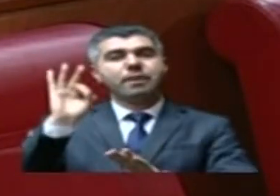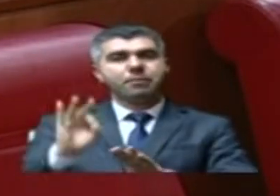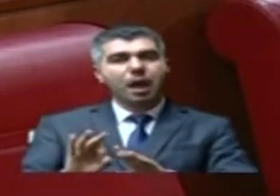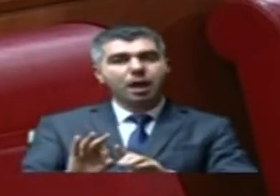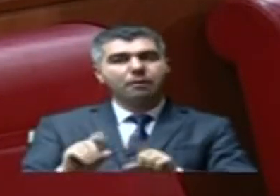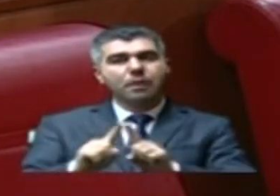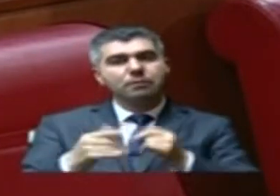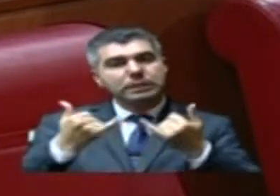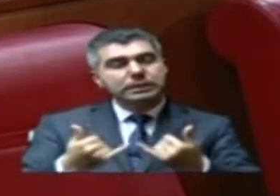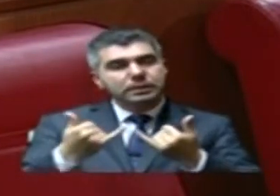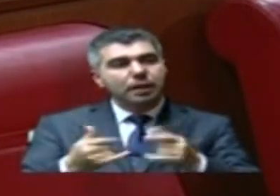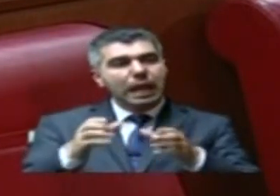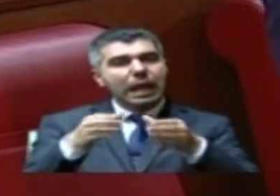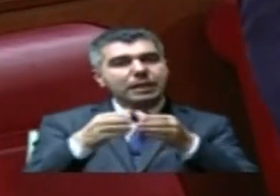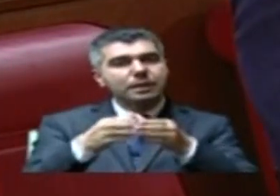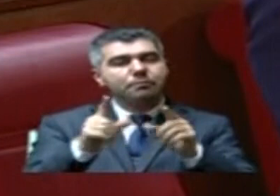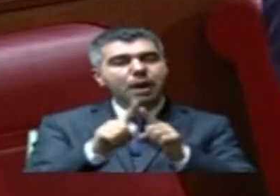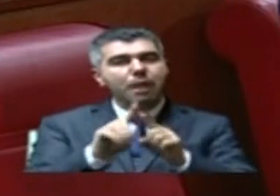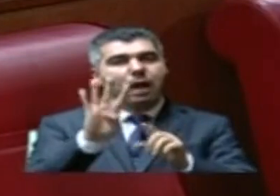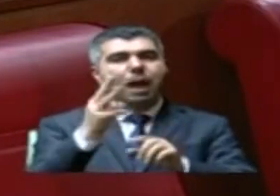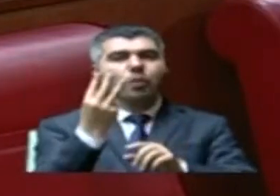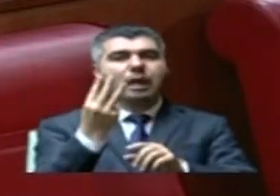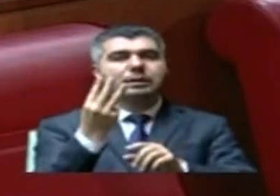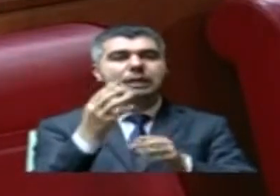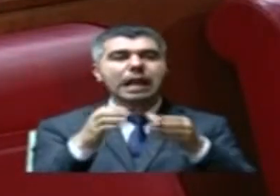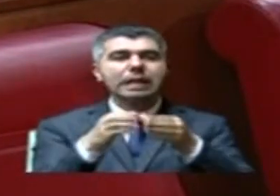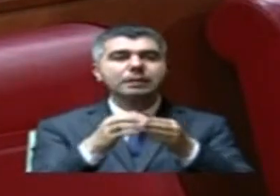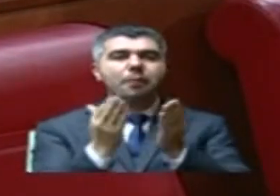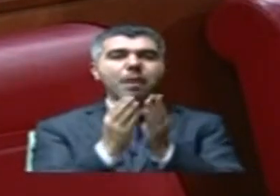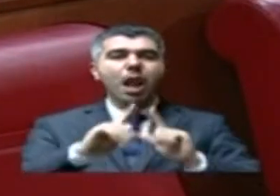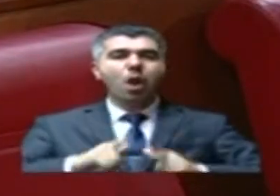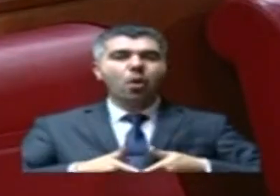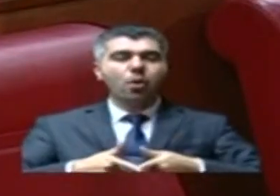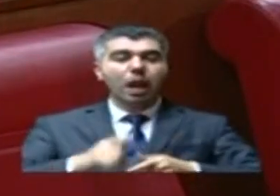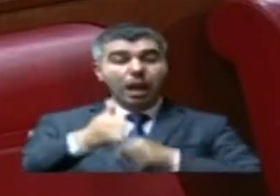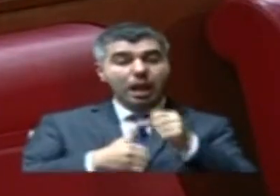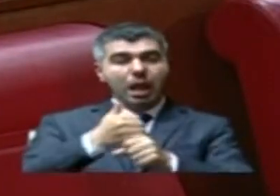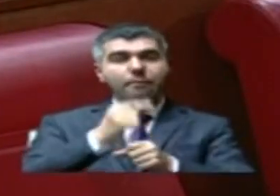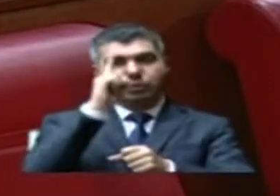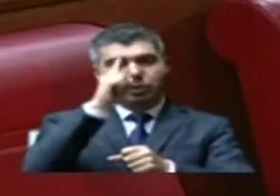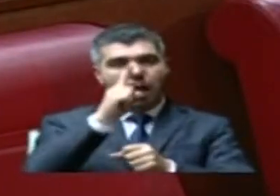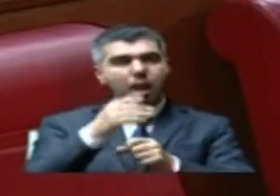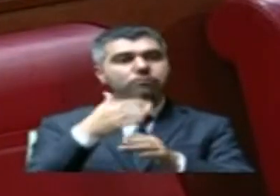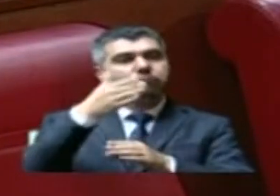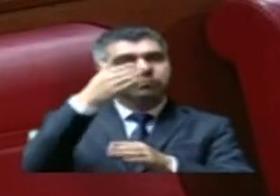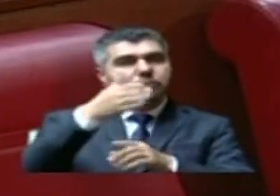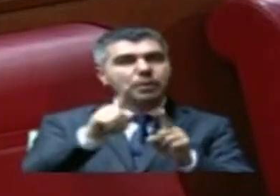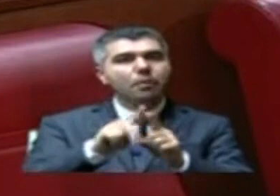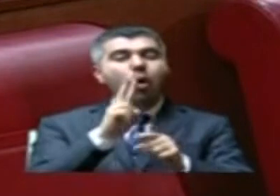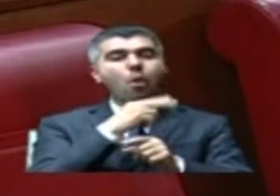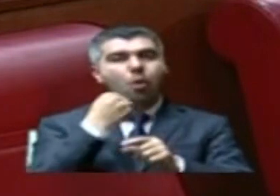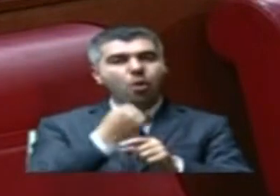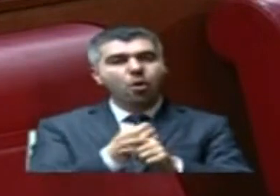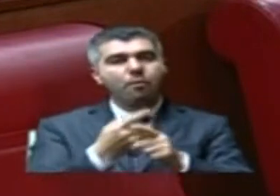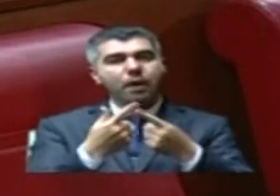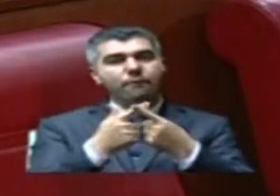كيتجاوش العدد ديال التلاميذ السنة الأولى 34 تلميذ، وهذا إنجاز. والسنة المقبلة غادي نواصلوا إن شاء الله. هذه الحكومة